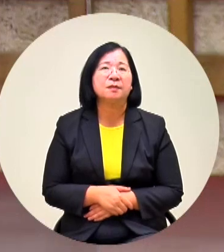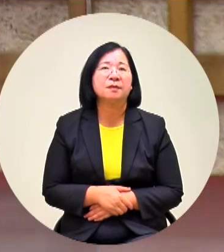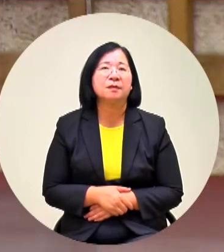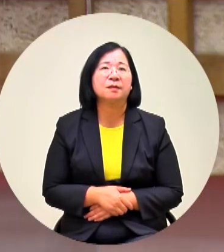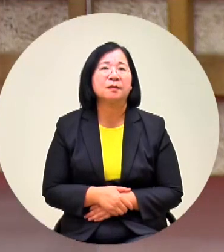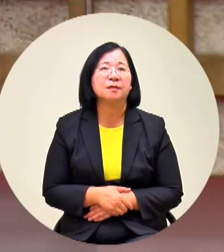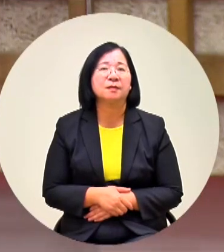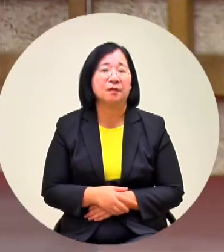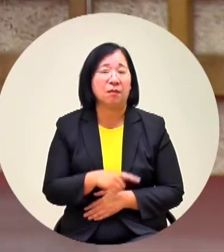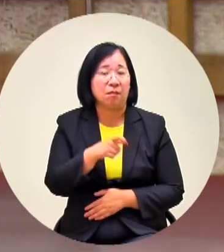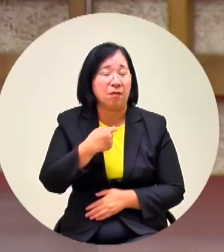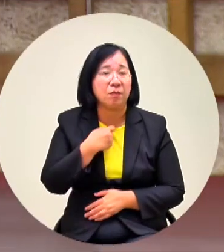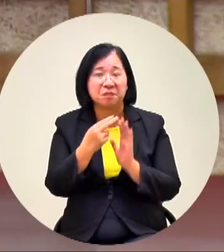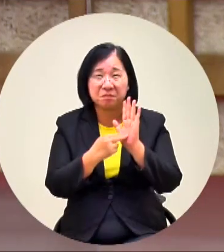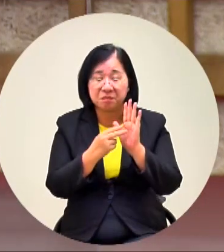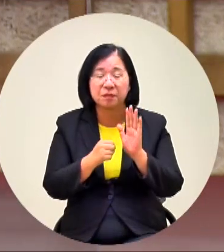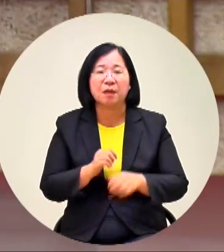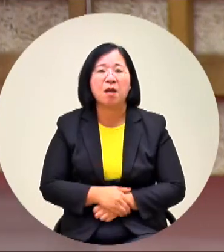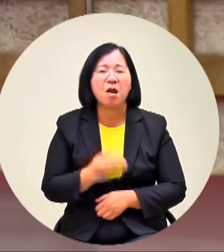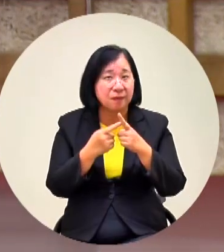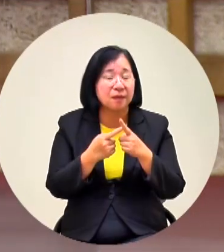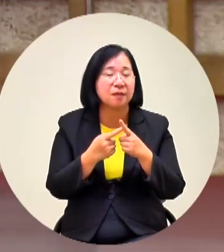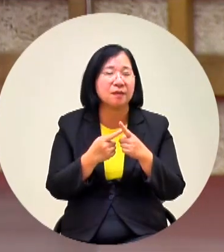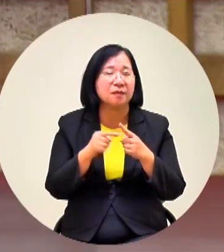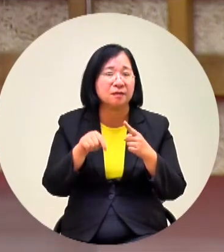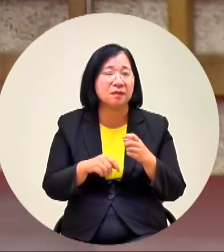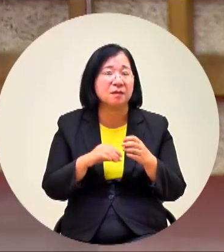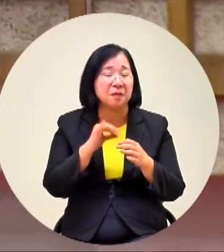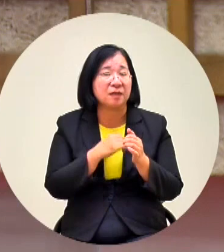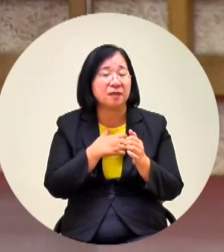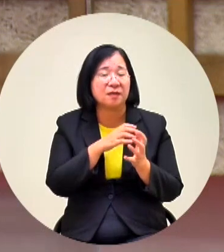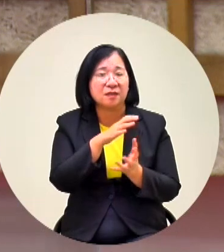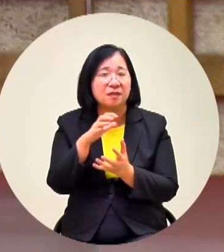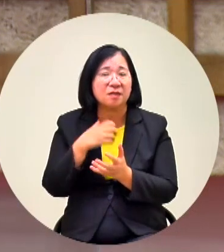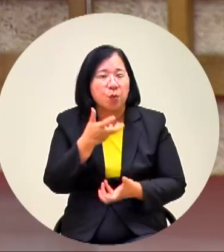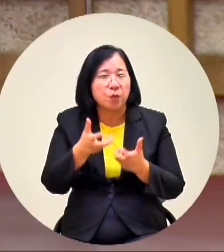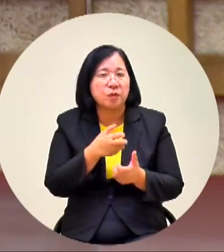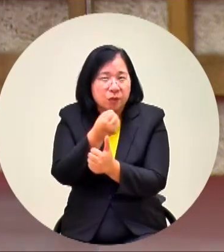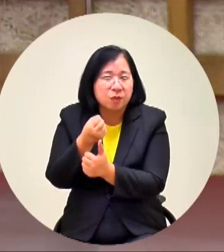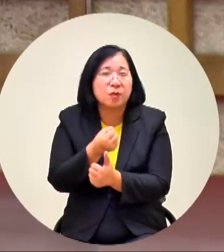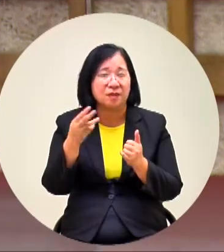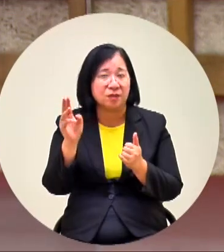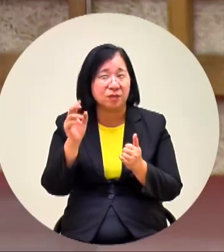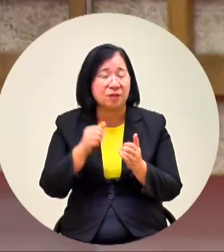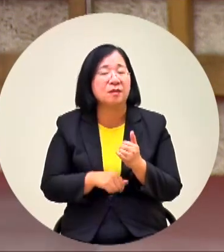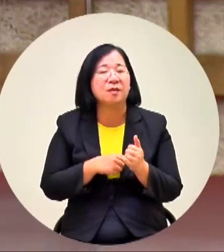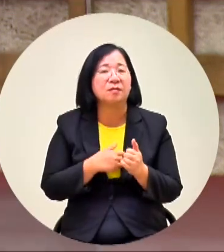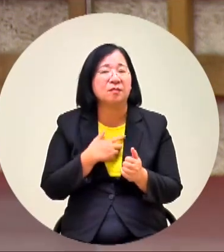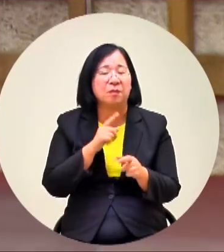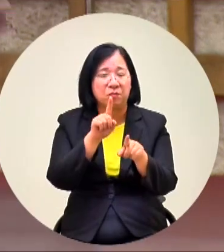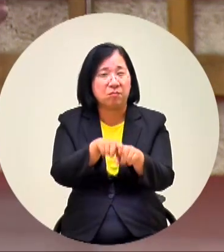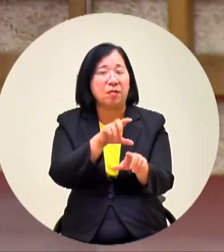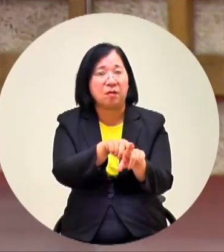联合国 IPCC 特别示警说，把温室效应控制在安全范围之下的话，2050年必须达到零碳排。我们应该向思